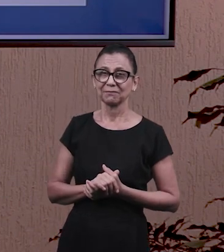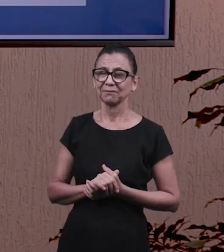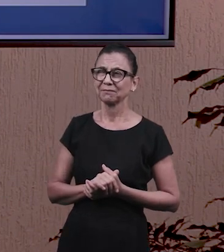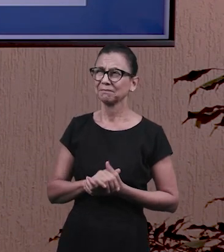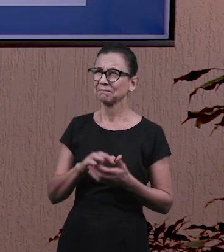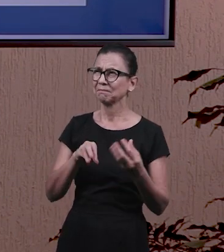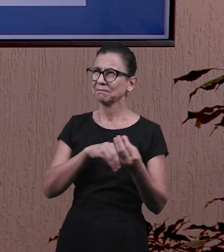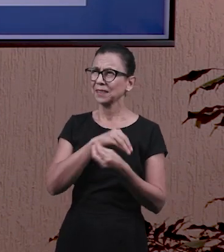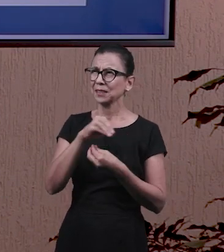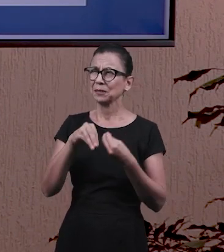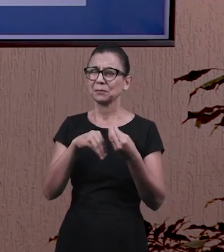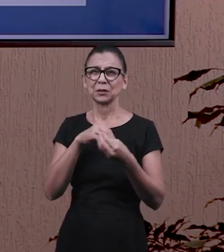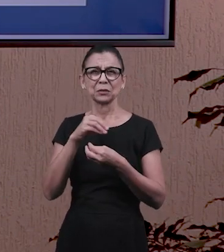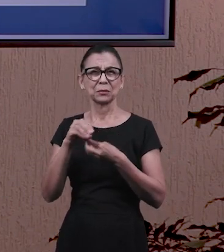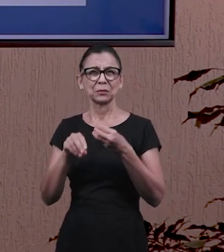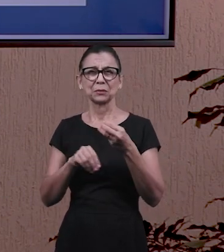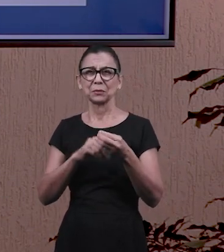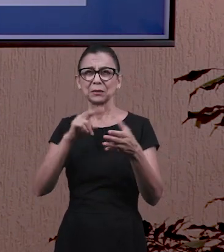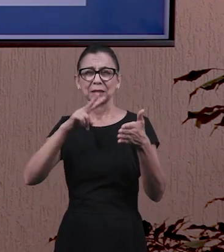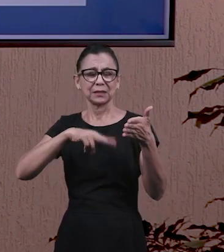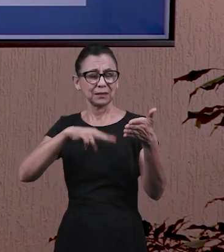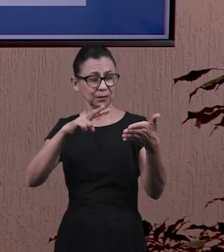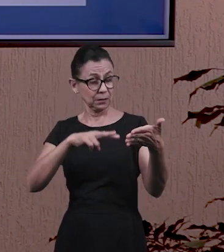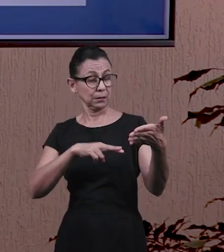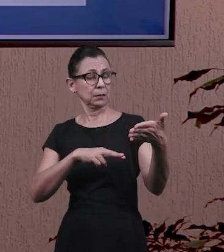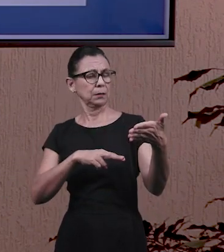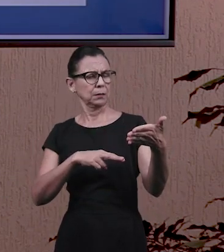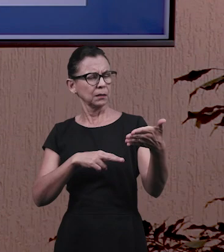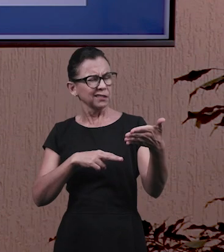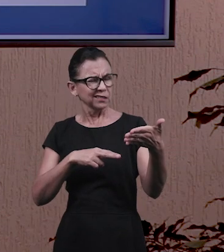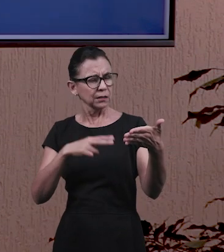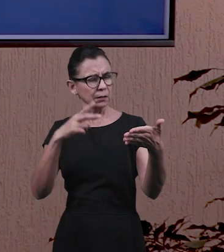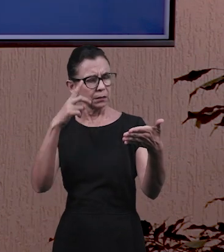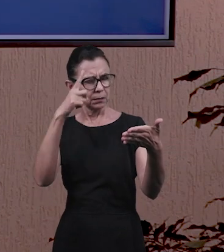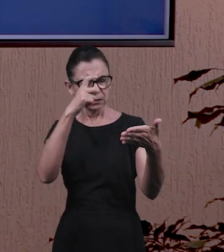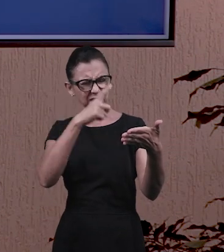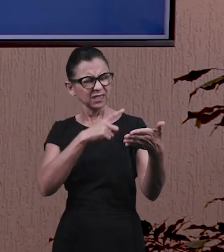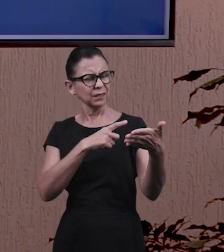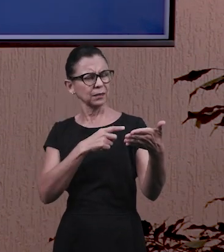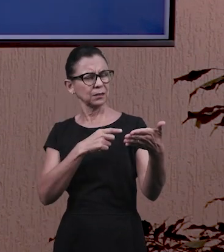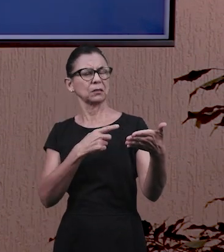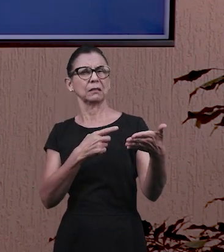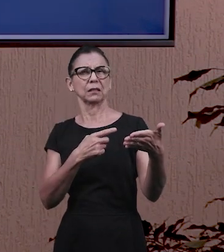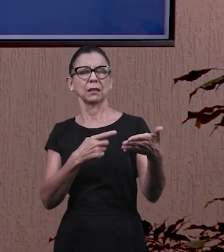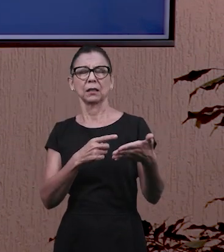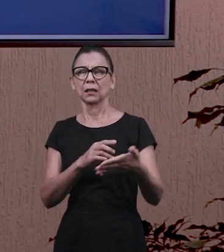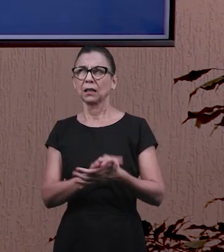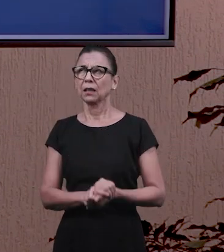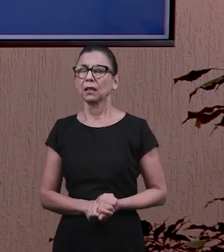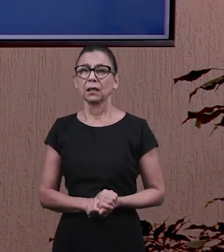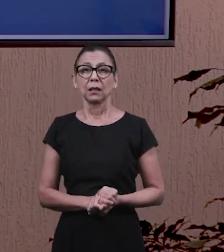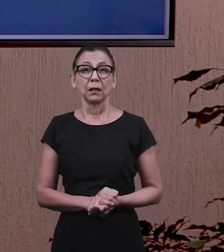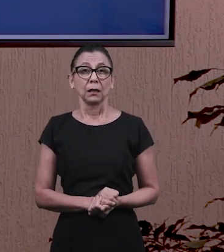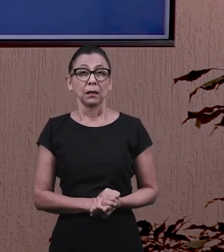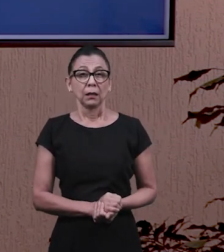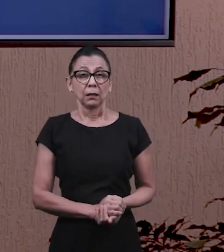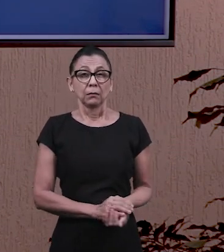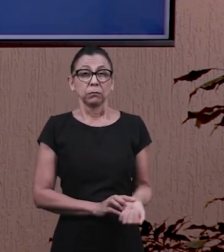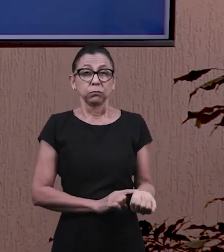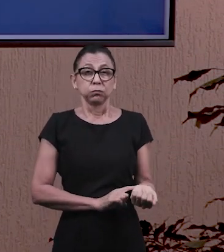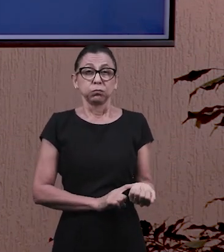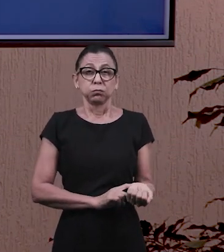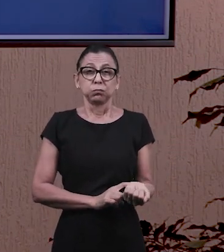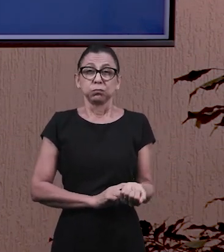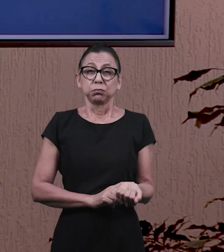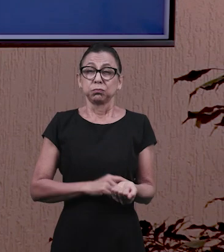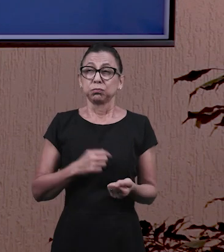que une ligne se mélange avec l'autre. Donc, au moment de la lecture, ça va difficulter beaucoup. Cela génère quoi? Un stress